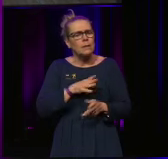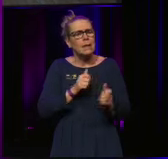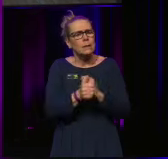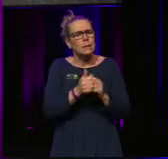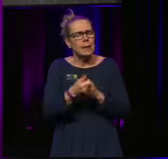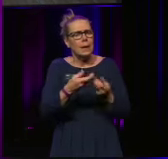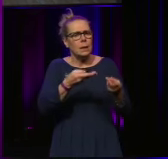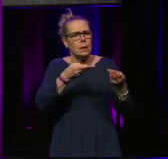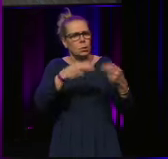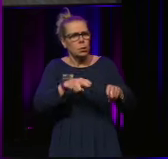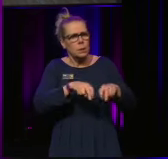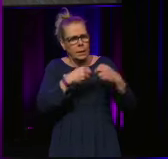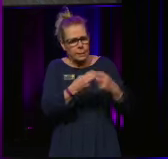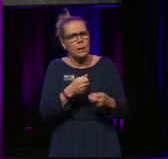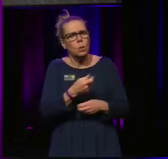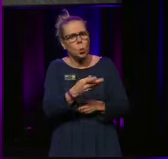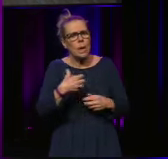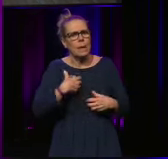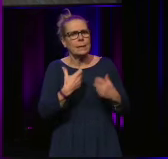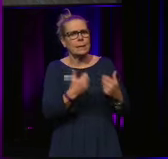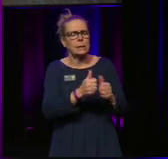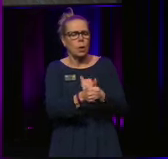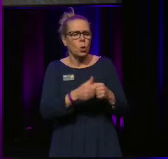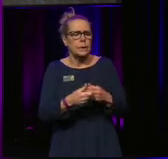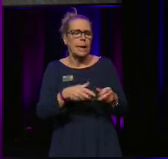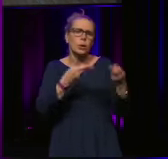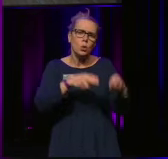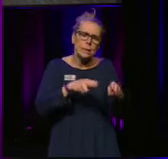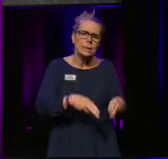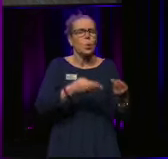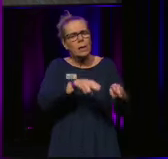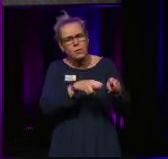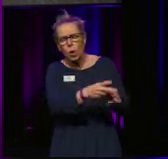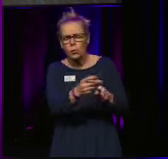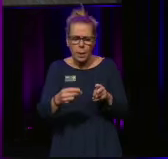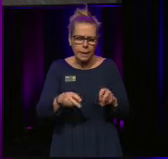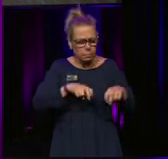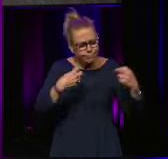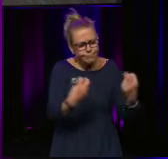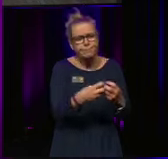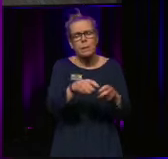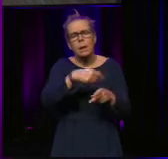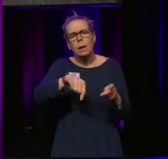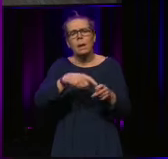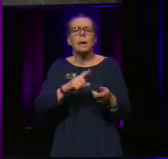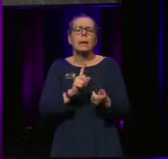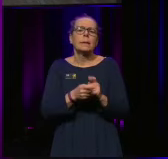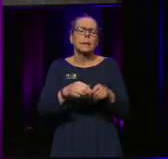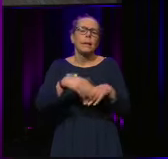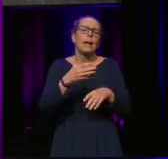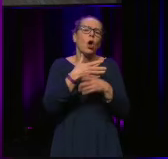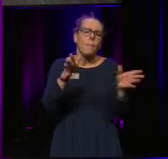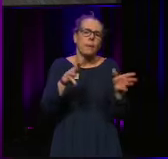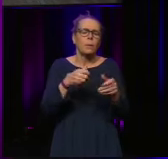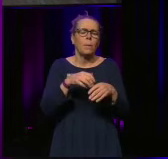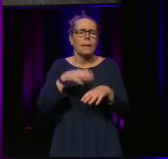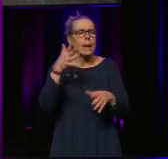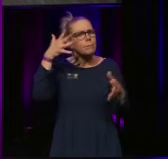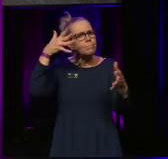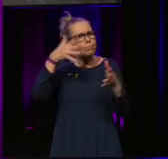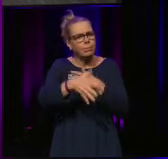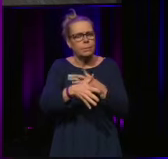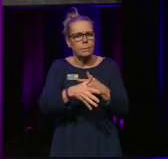några riksdagsledamöter och så är det jurister, domare, advokater och så vidare, det är väl något mer öppet, kanske något mer transparent vad gäller